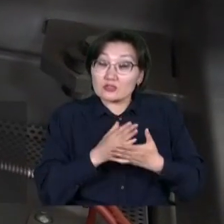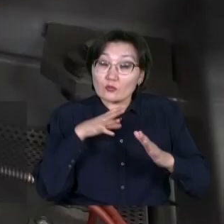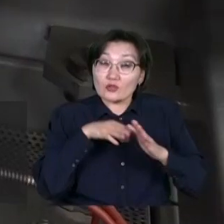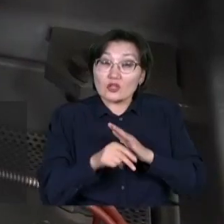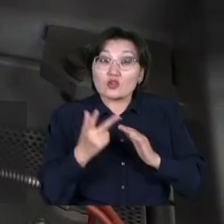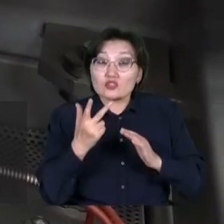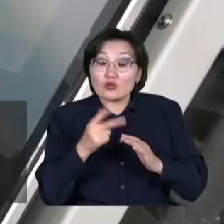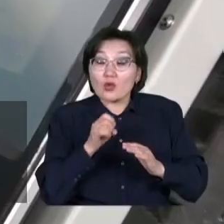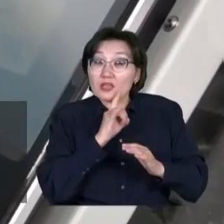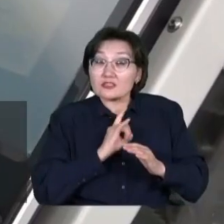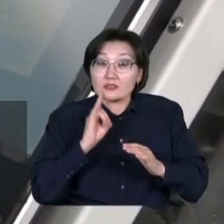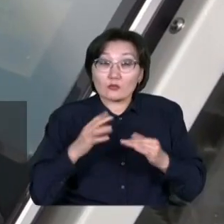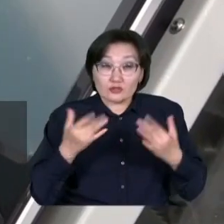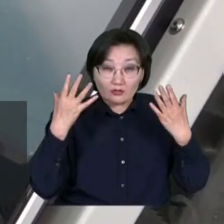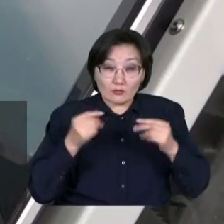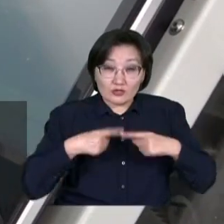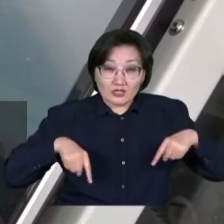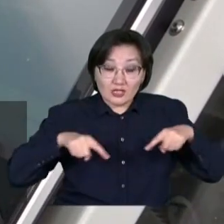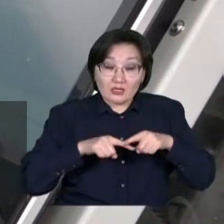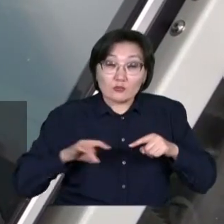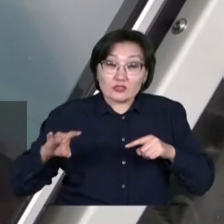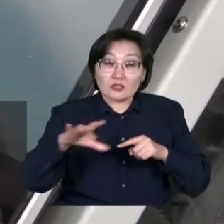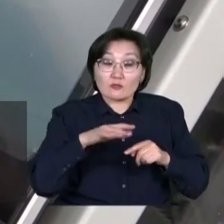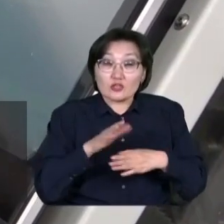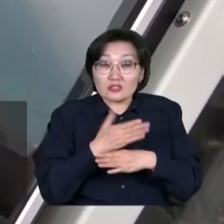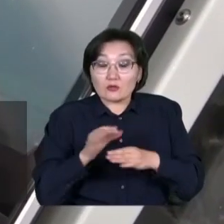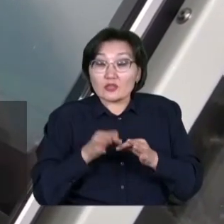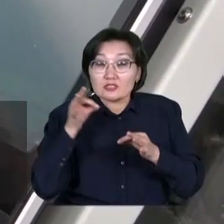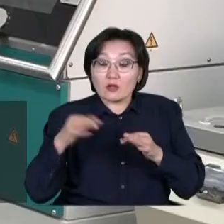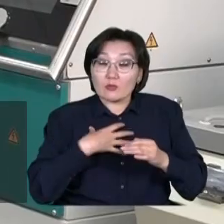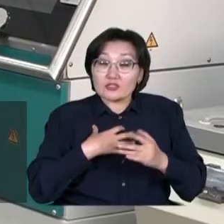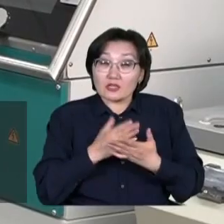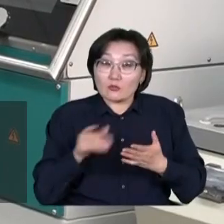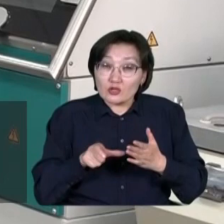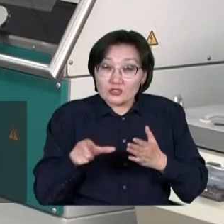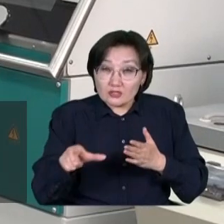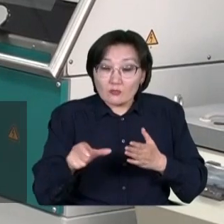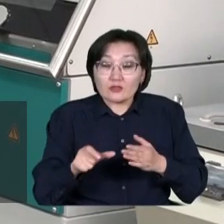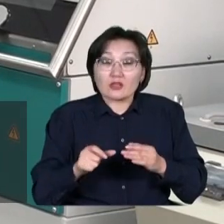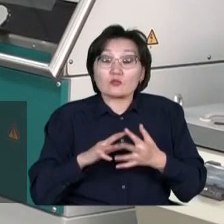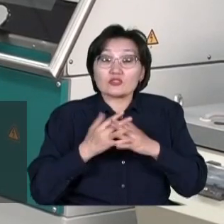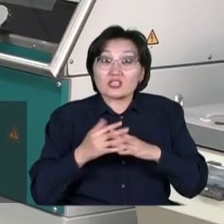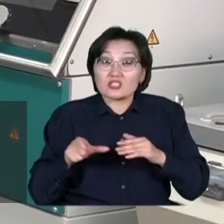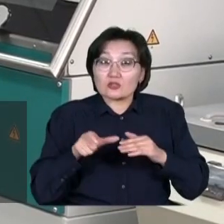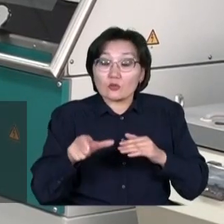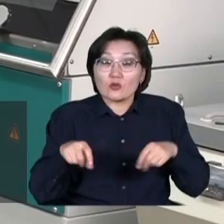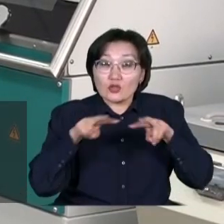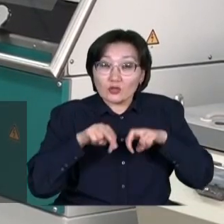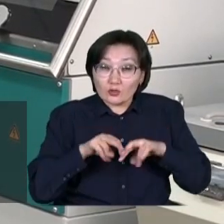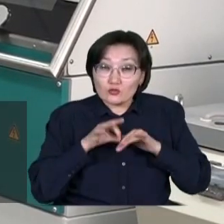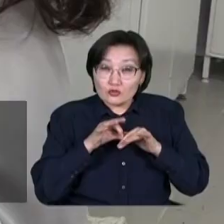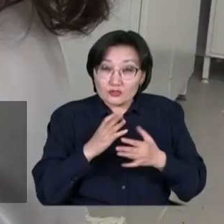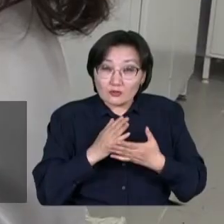3-ші әйел екен. Айта кетсек, бүгінде бұл орталықта республикалықтан бөлек облыстық маңызы бар трассаларға да, ауыл аймақтағы жолдарға да талдау